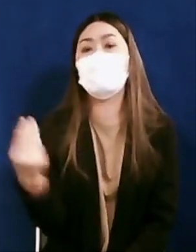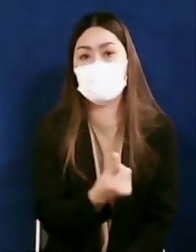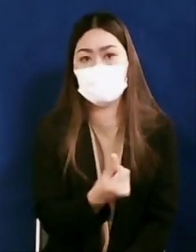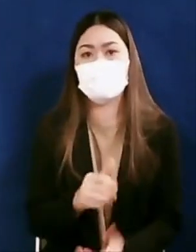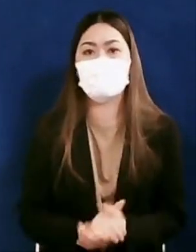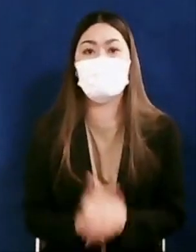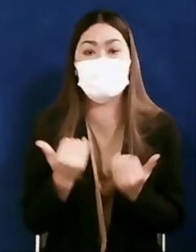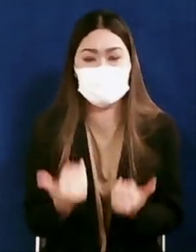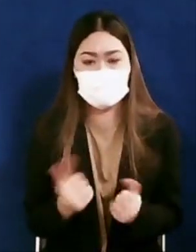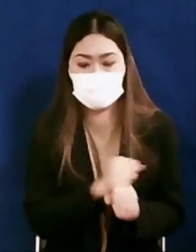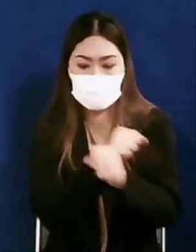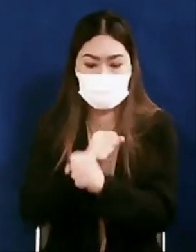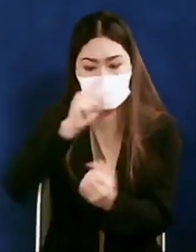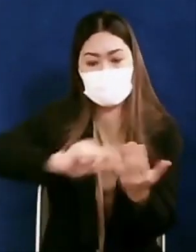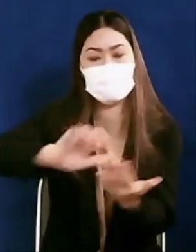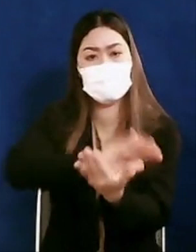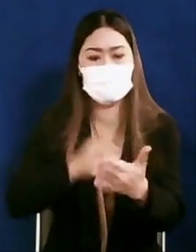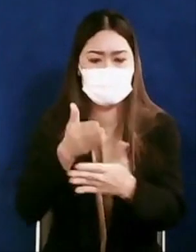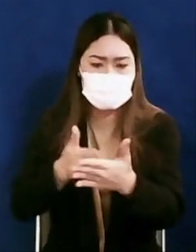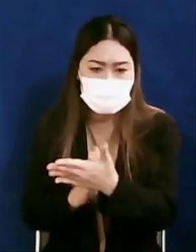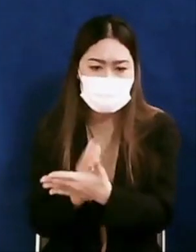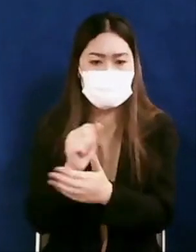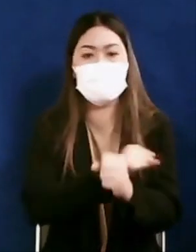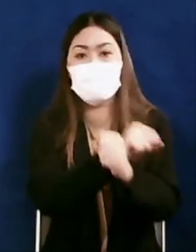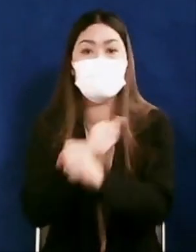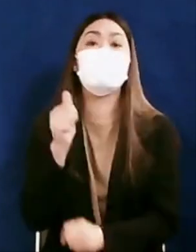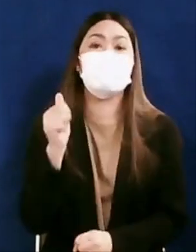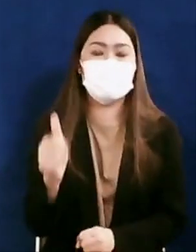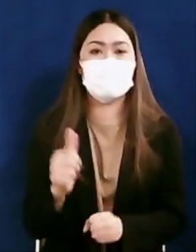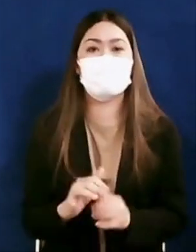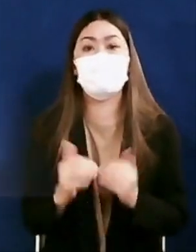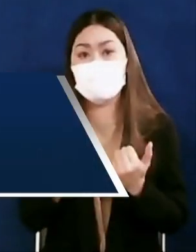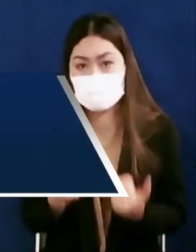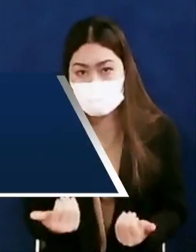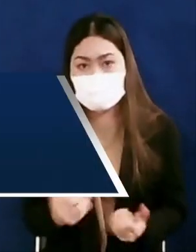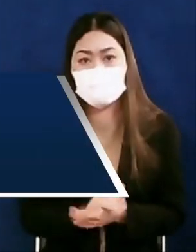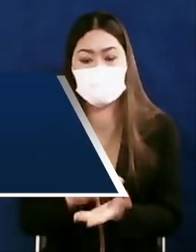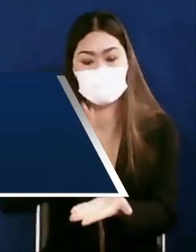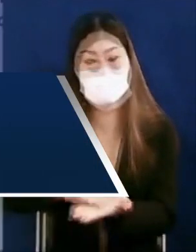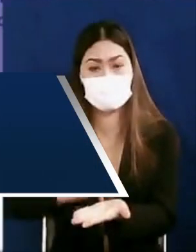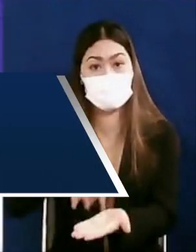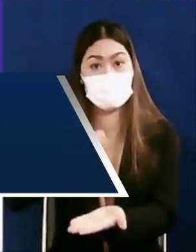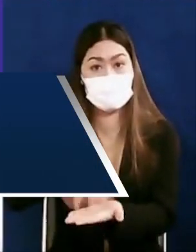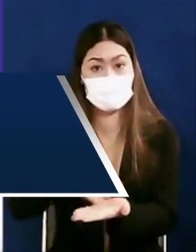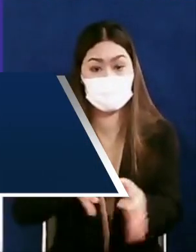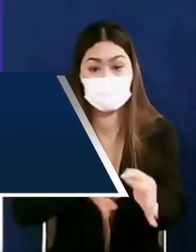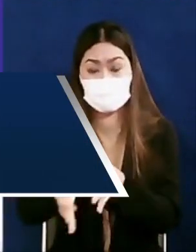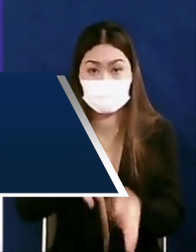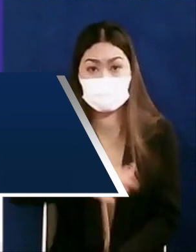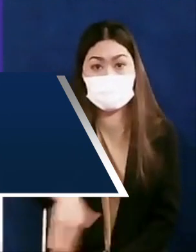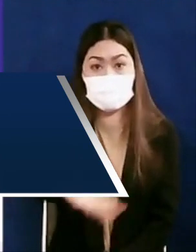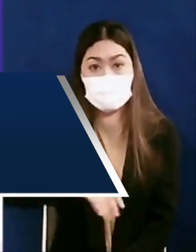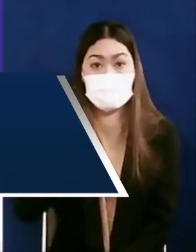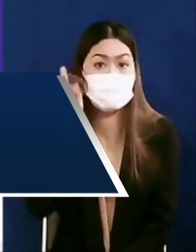ครับถึงจะทำให้ประเทศนี้มีความปลอดภัยครับก็คงเป็นข้อมูลที่มาแลกเปลี่ยนให้พี่น้